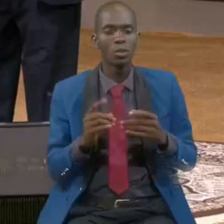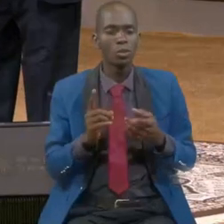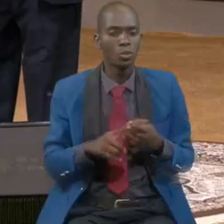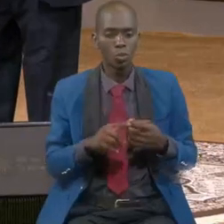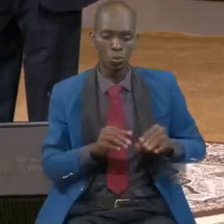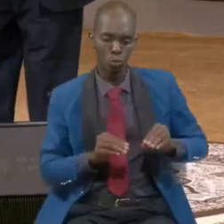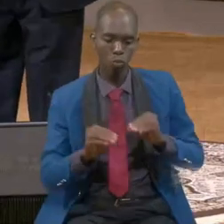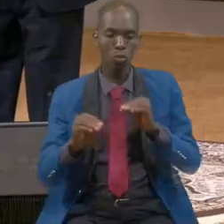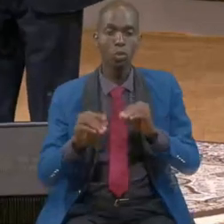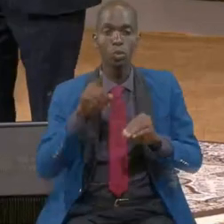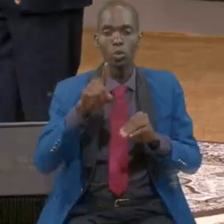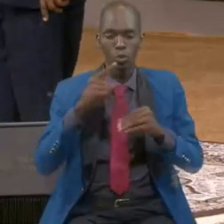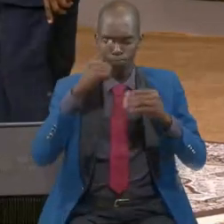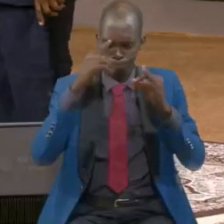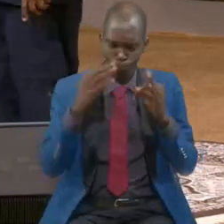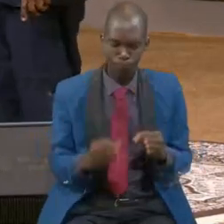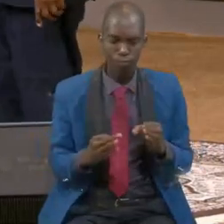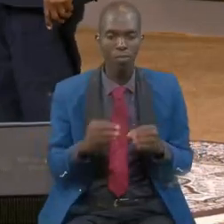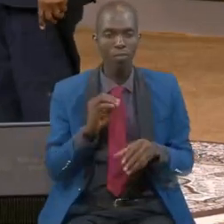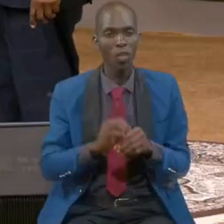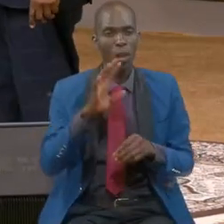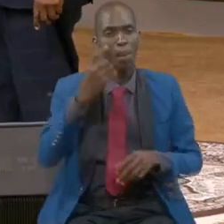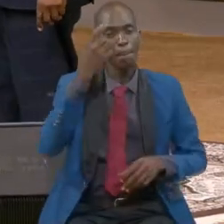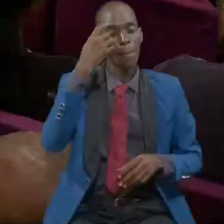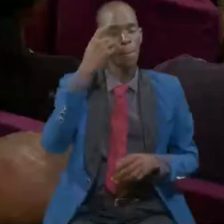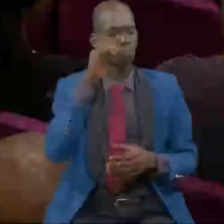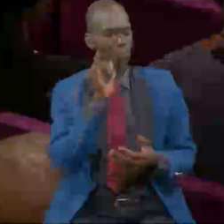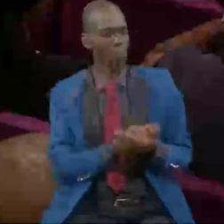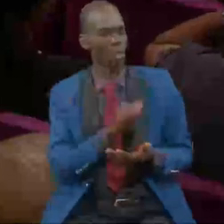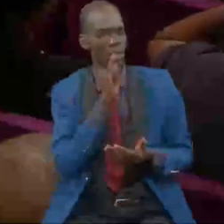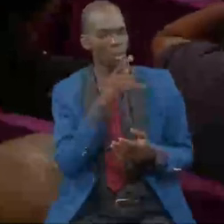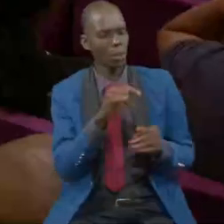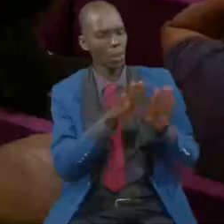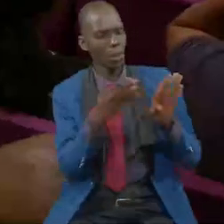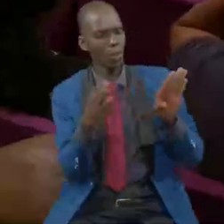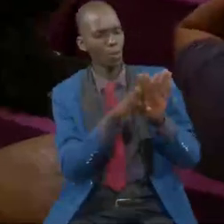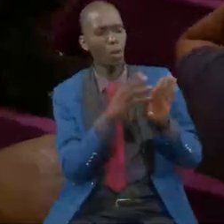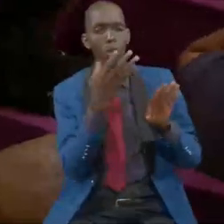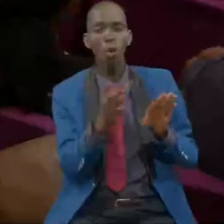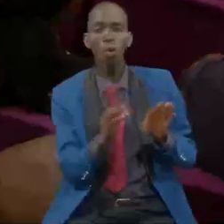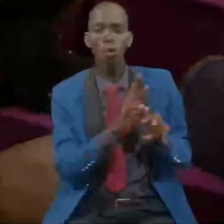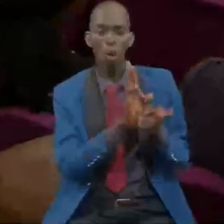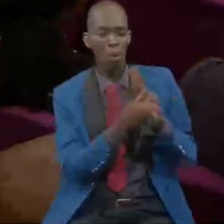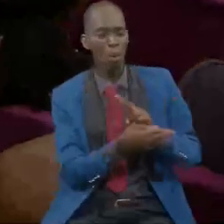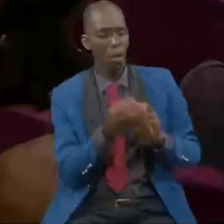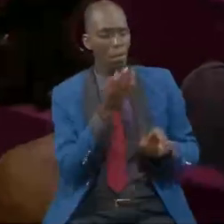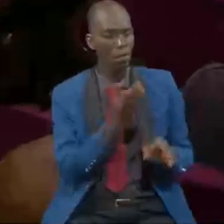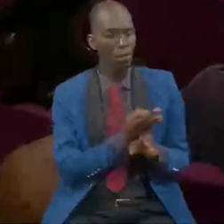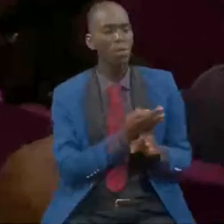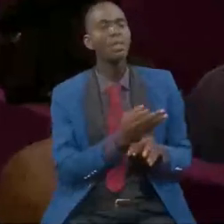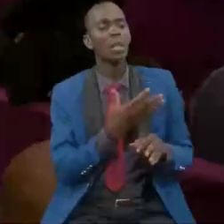définis. Vous avez décidé et que voici la porte, la repentance, la foi en Christ